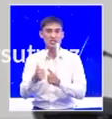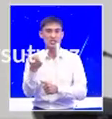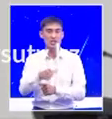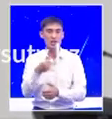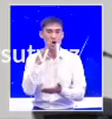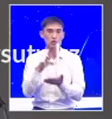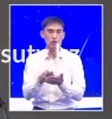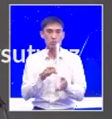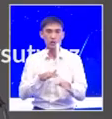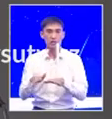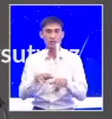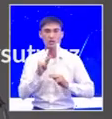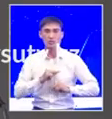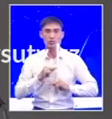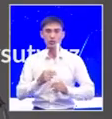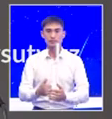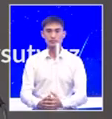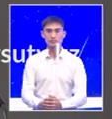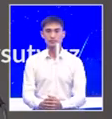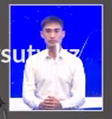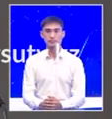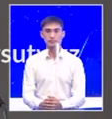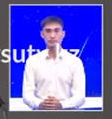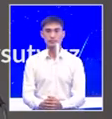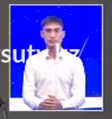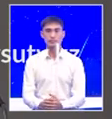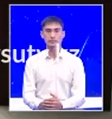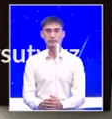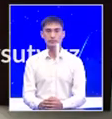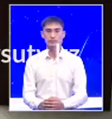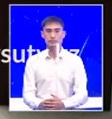еженедельные отчеты о проделанной работе. Адина Смагулова, Жасулан Шимкенже, телеканал ЖТСО.